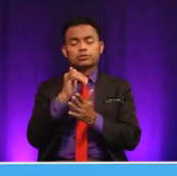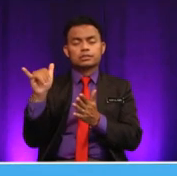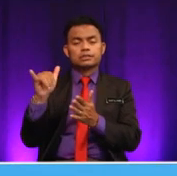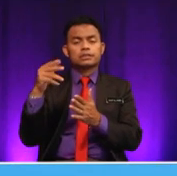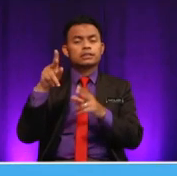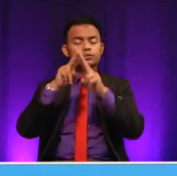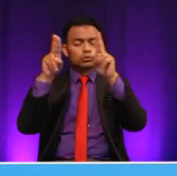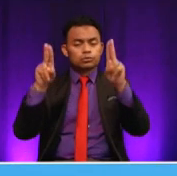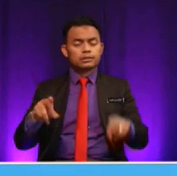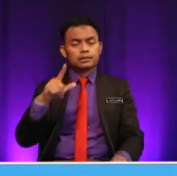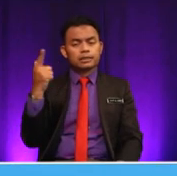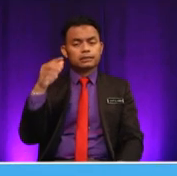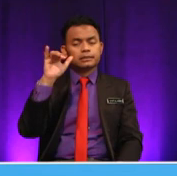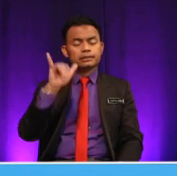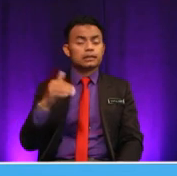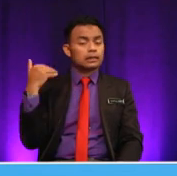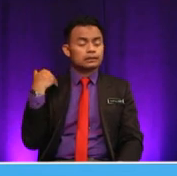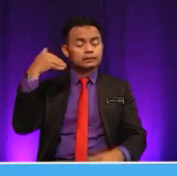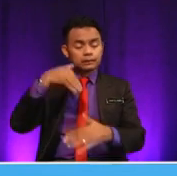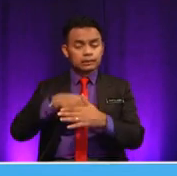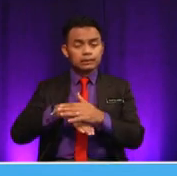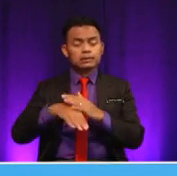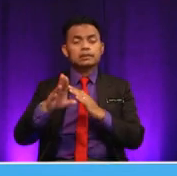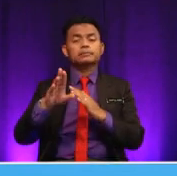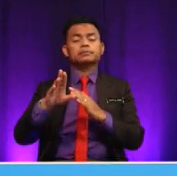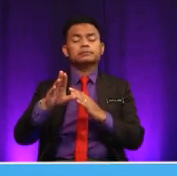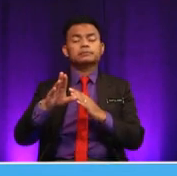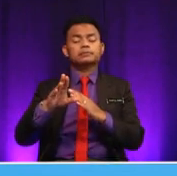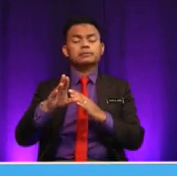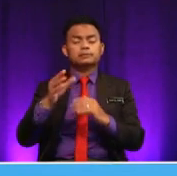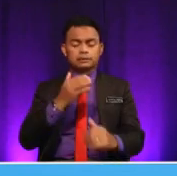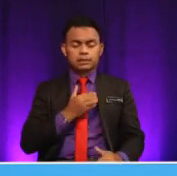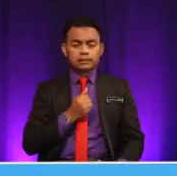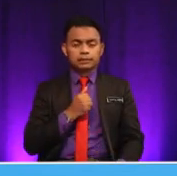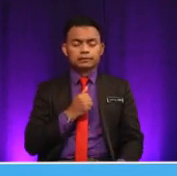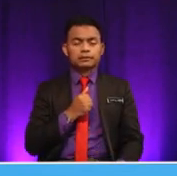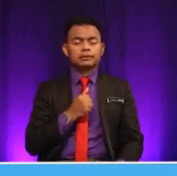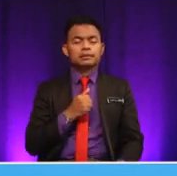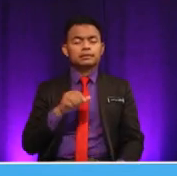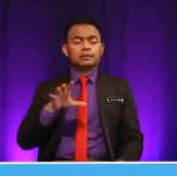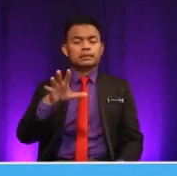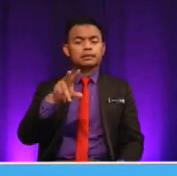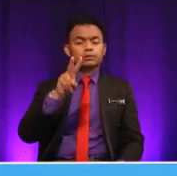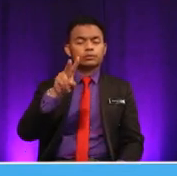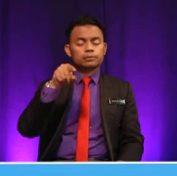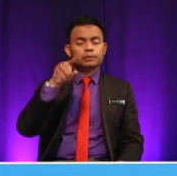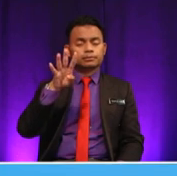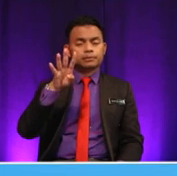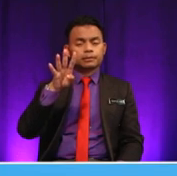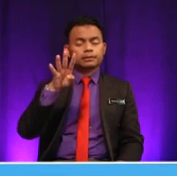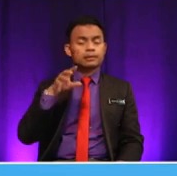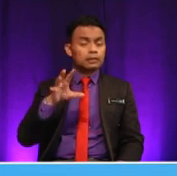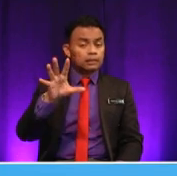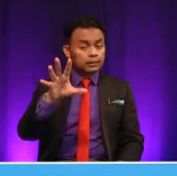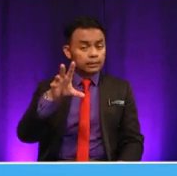komponen daya tahan kardio ini kalau kita tengok hujan lain 12 menit dan Naik